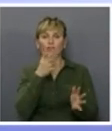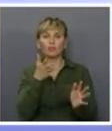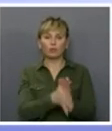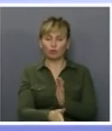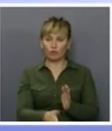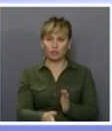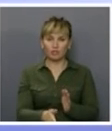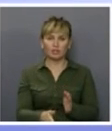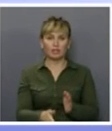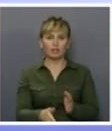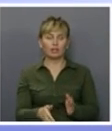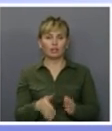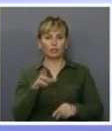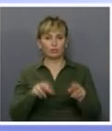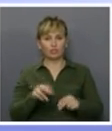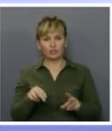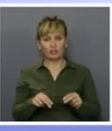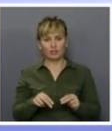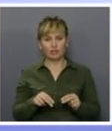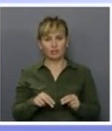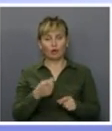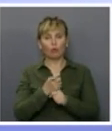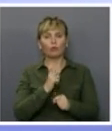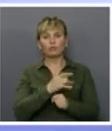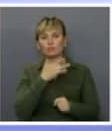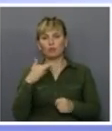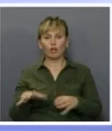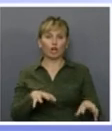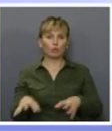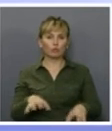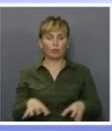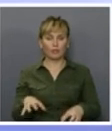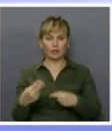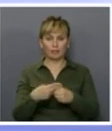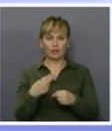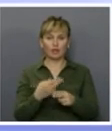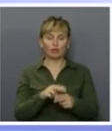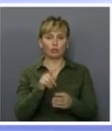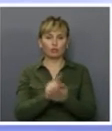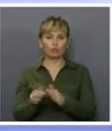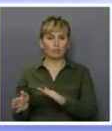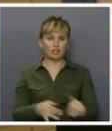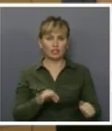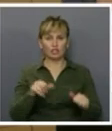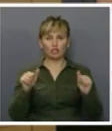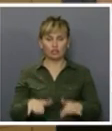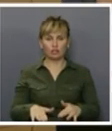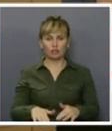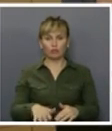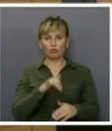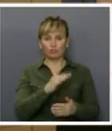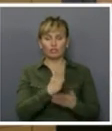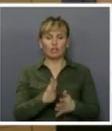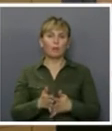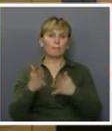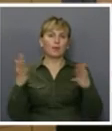да, учитывая очень много коррупционных барьеров, то есть, которые он должен пройти и решить, на него наложится огромная